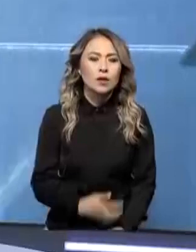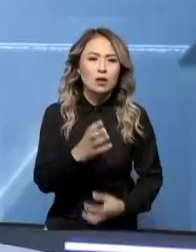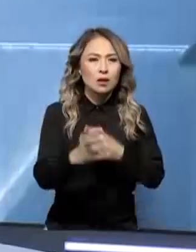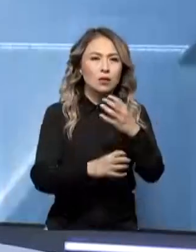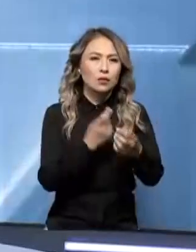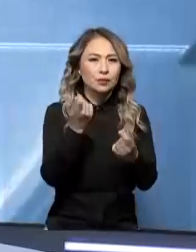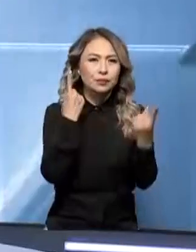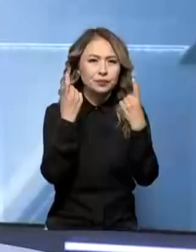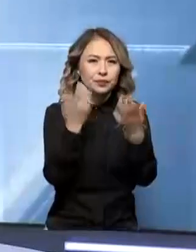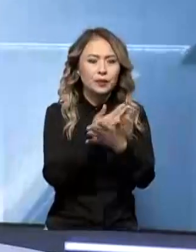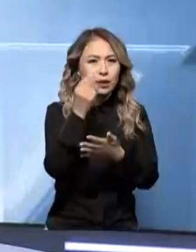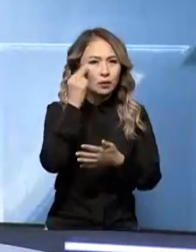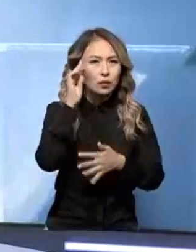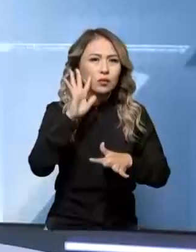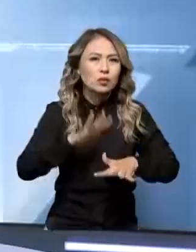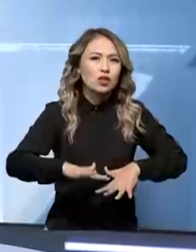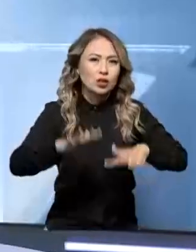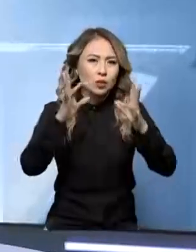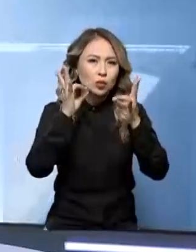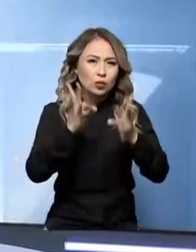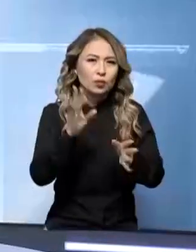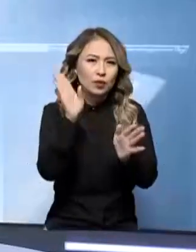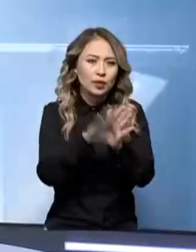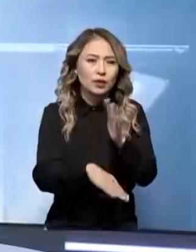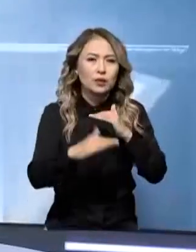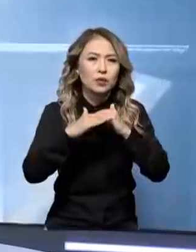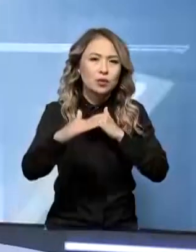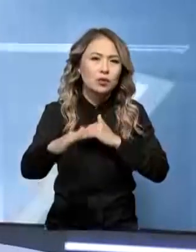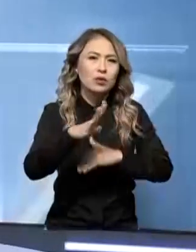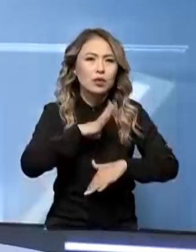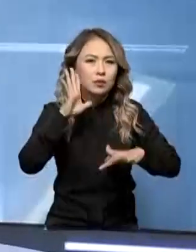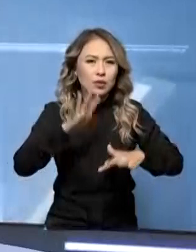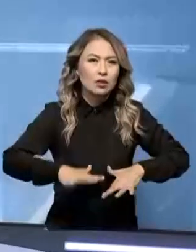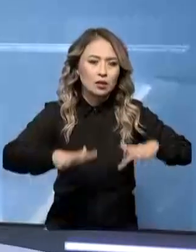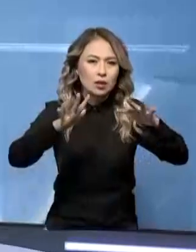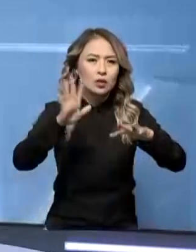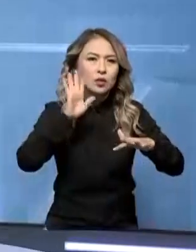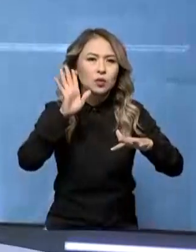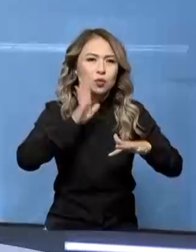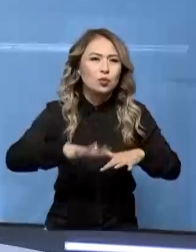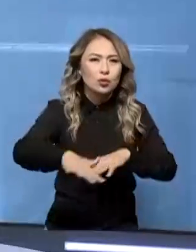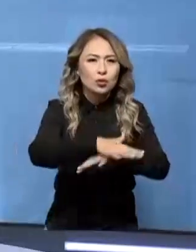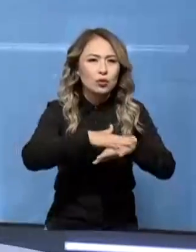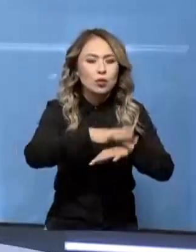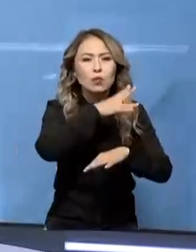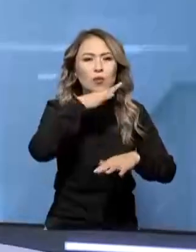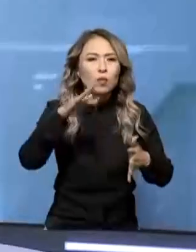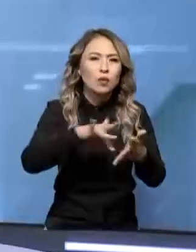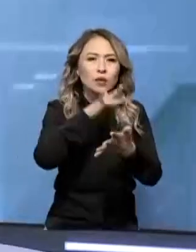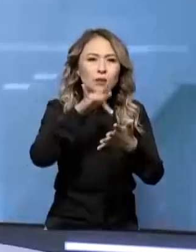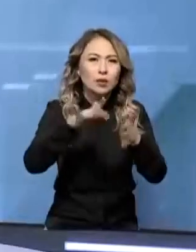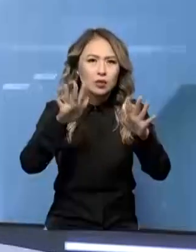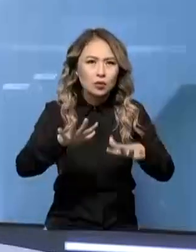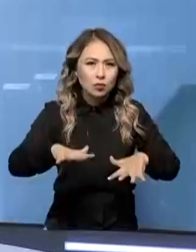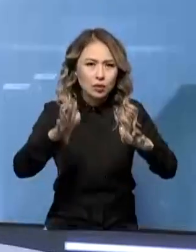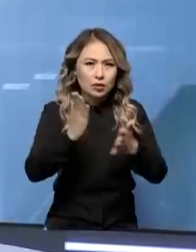Әлемнен біраз ақпар. Қытайда су тасқынынан жағдай ушығып барады. Елде өзендер тасып сарқыраған қызыл су жүздеген қала мен